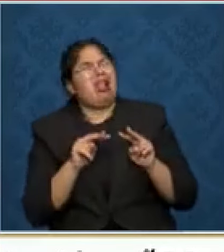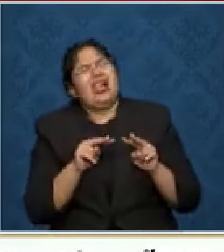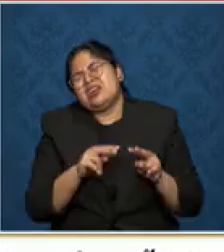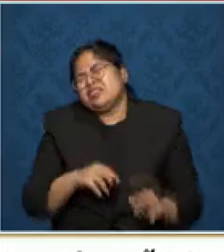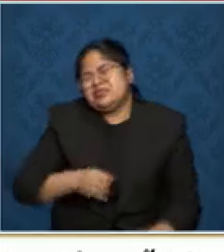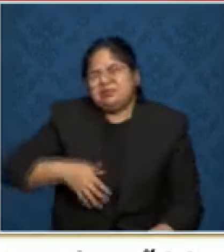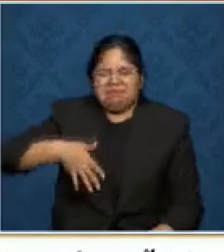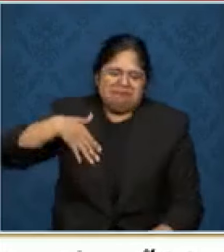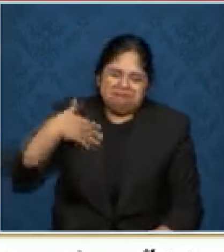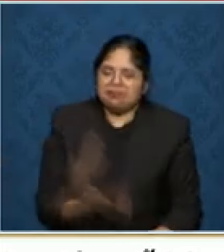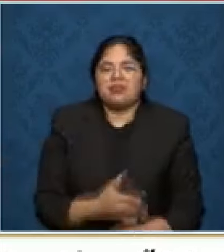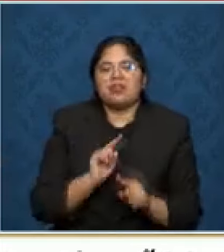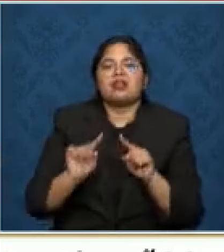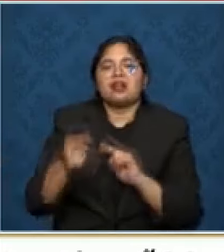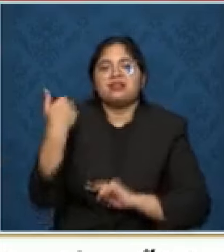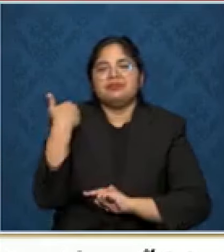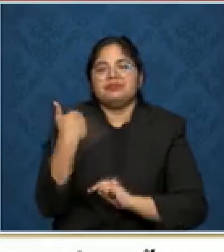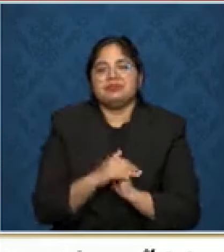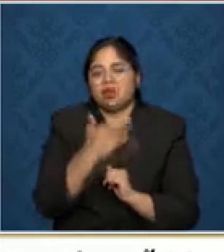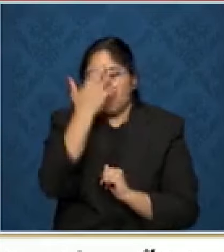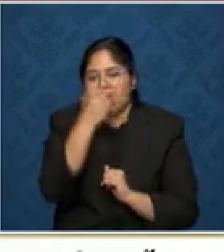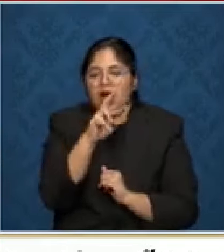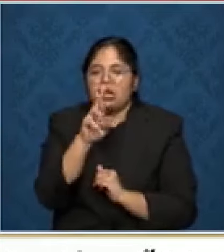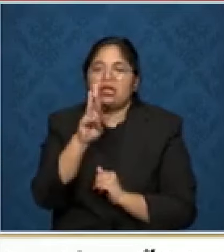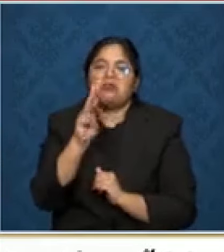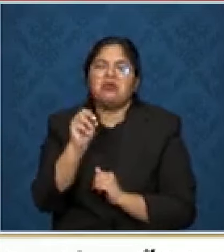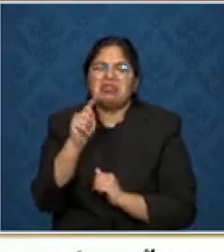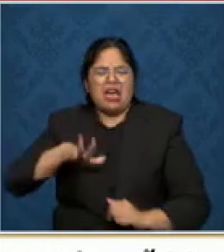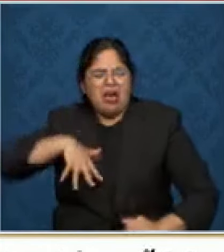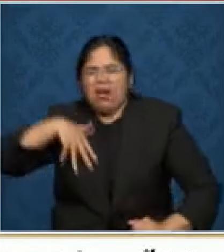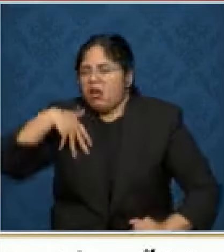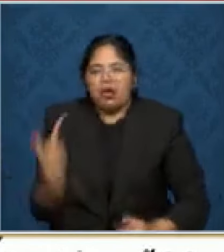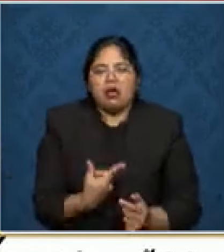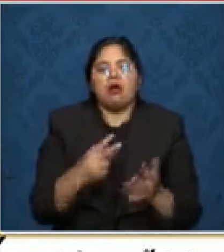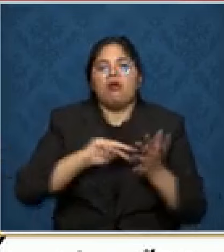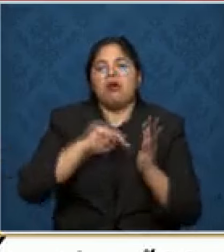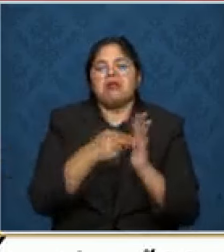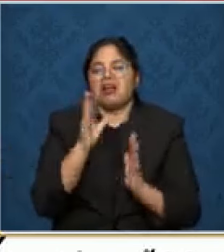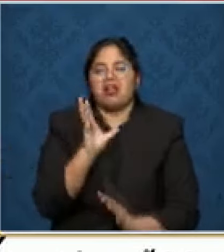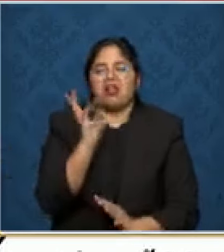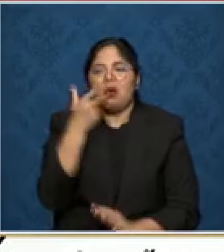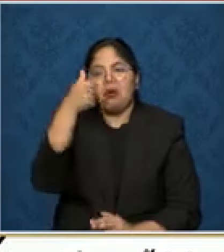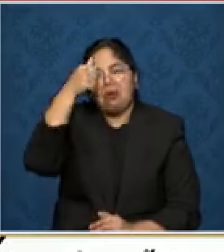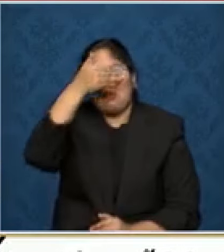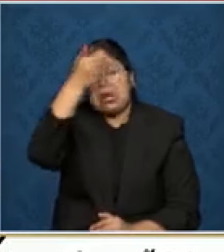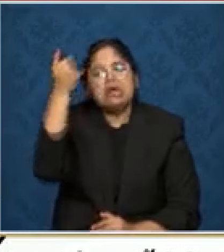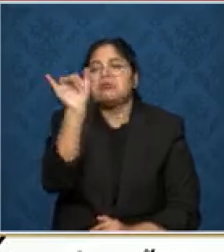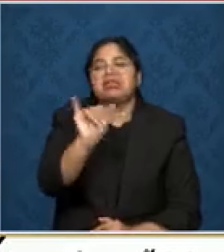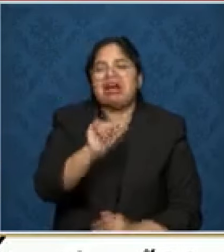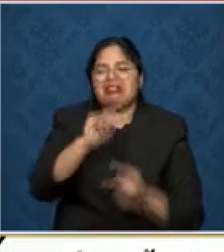เซ็งที่ขอใช้คำว่ารัฐมนตรีที่โลกเซ็งก็เพราะว่านะโลกยังไม่ลืมแต่โลก